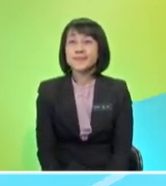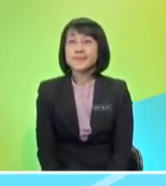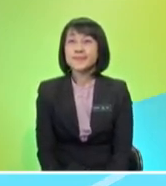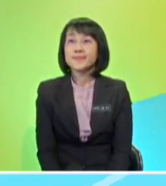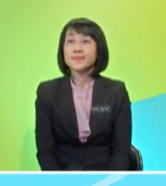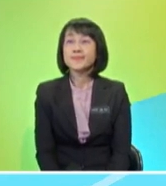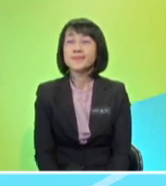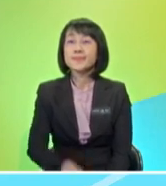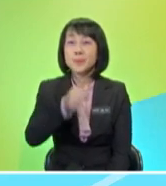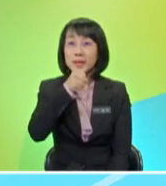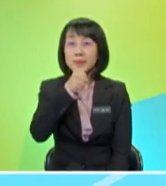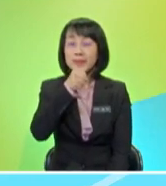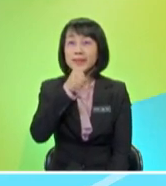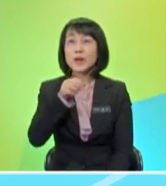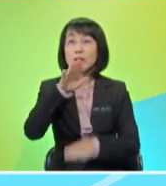Okey, on mic boleh?